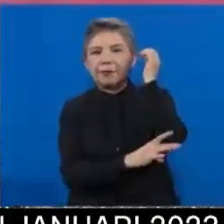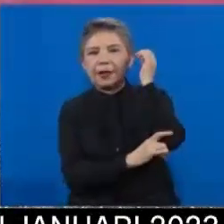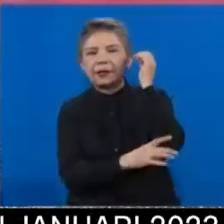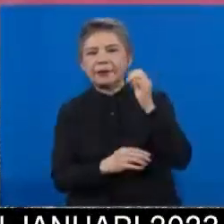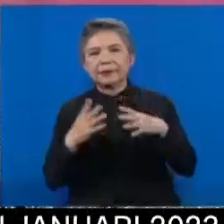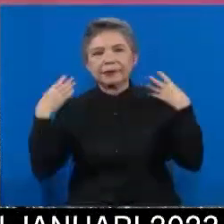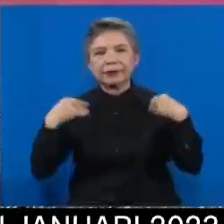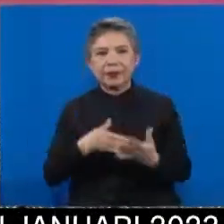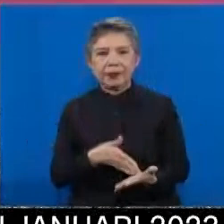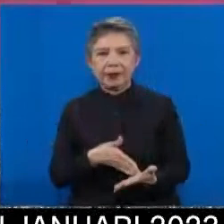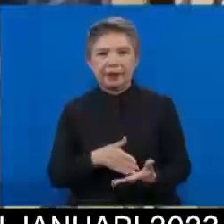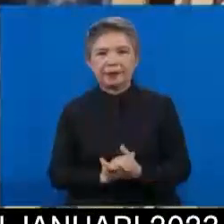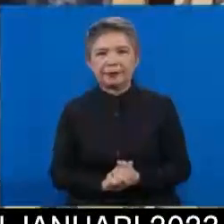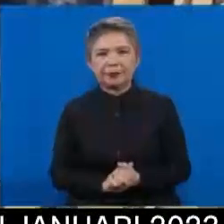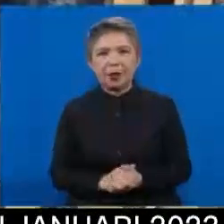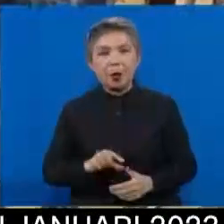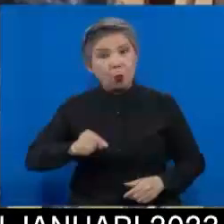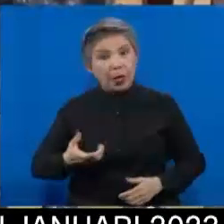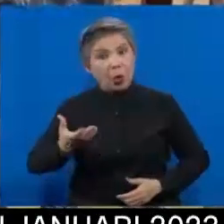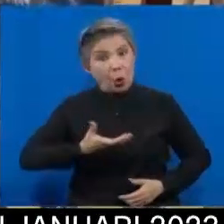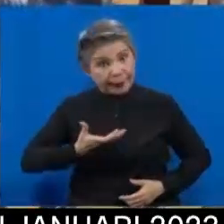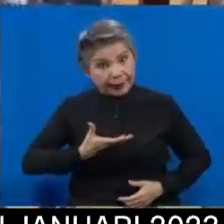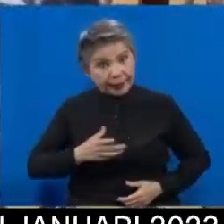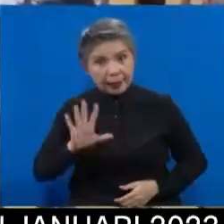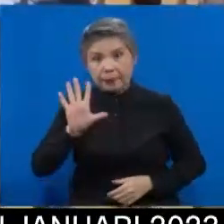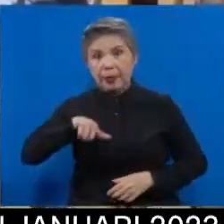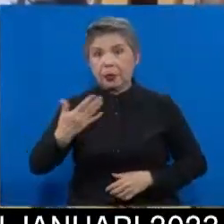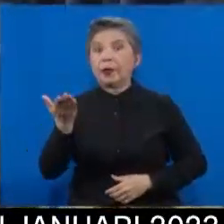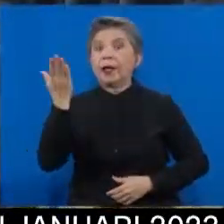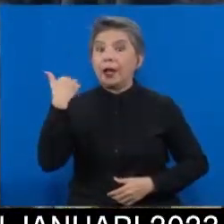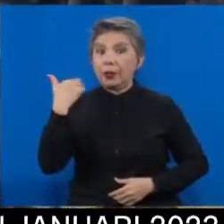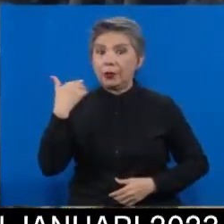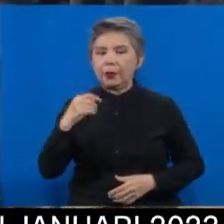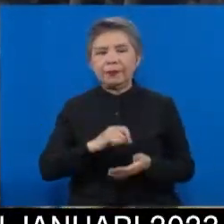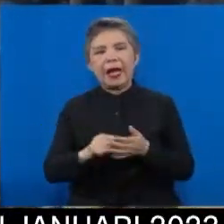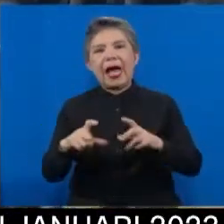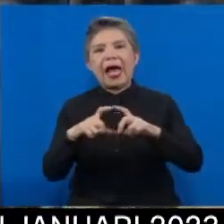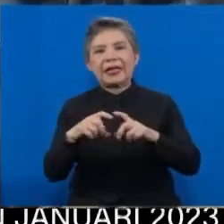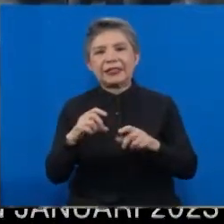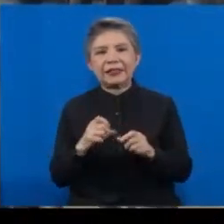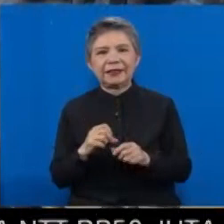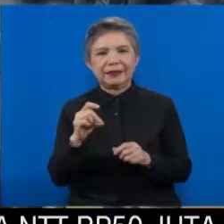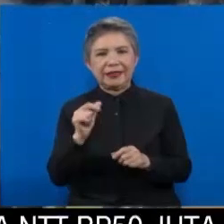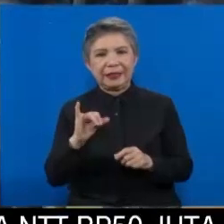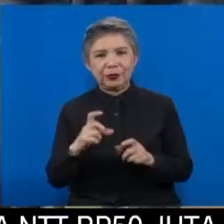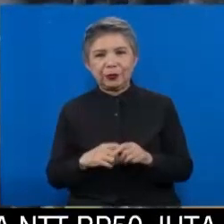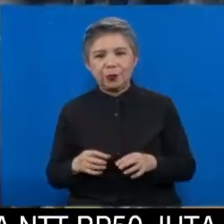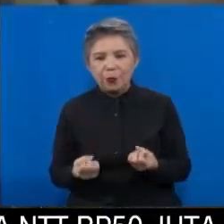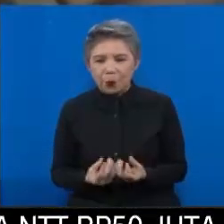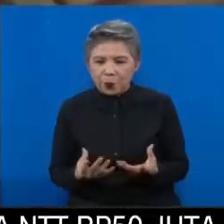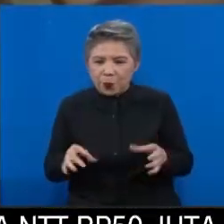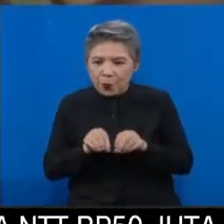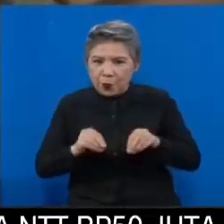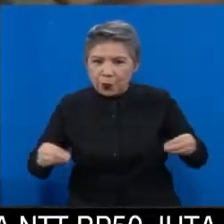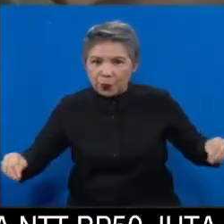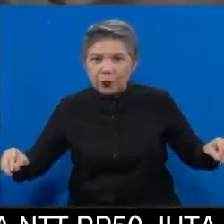Tengah. Berawal dari hobinya memelihara kelinci sejak 5 tahun lalu, Ari Sucipto berhasil mengembangbiakan kelinci hias